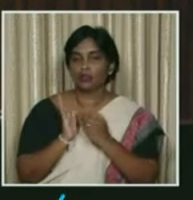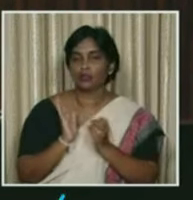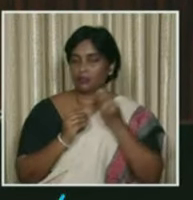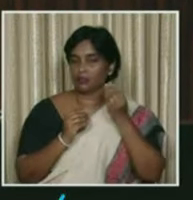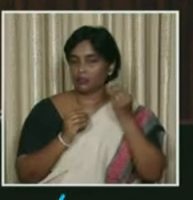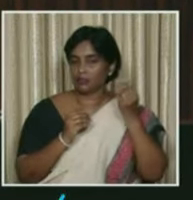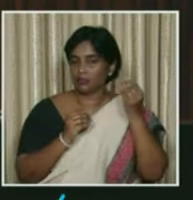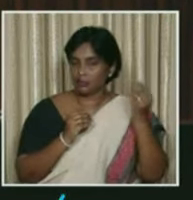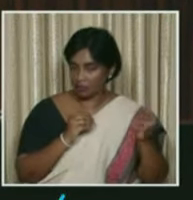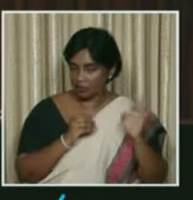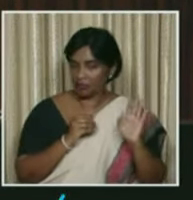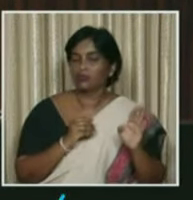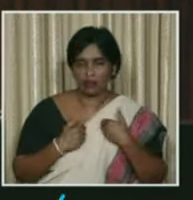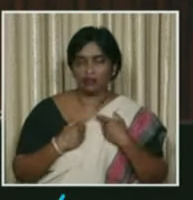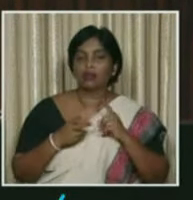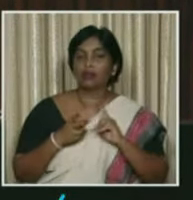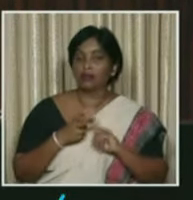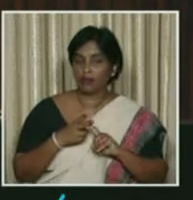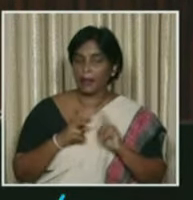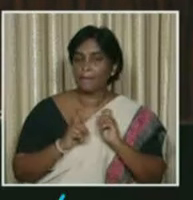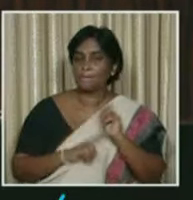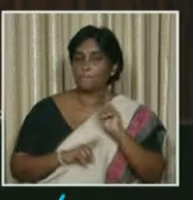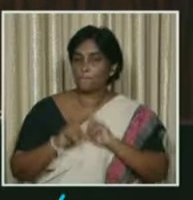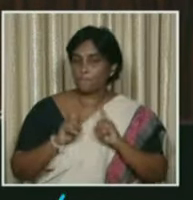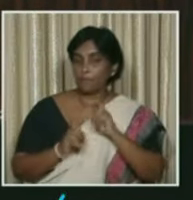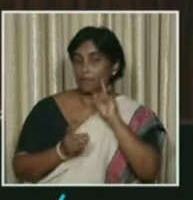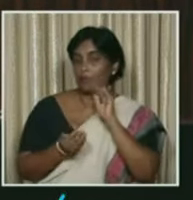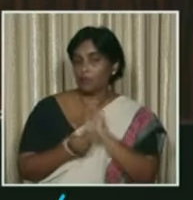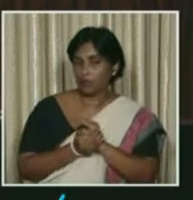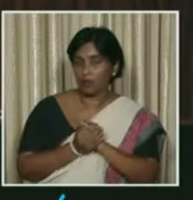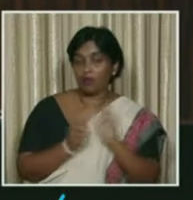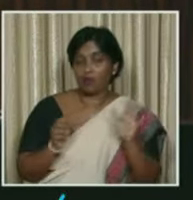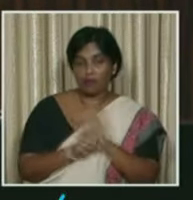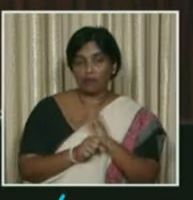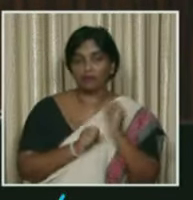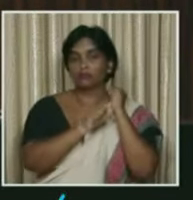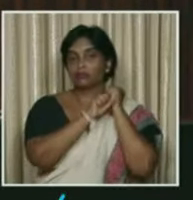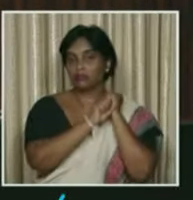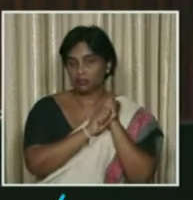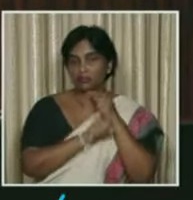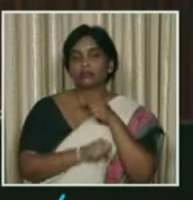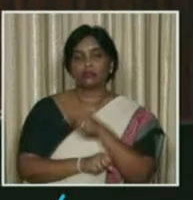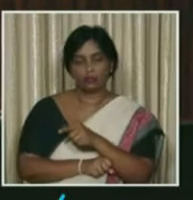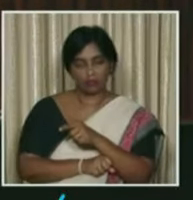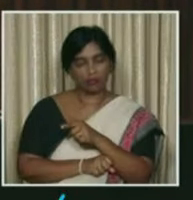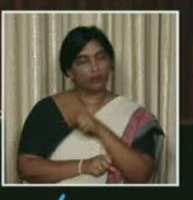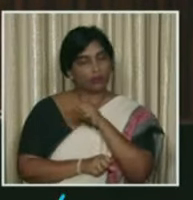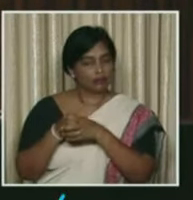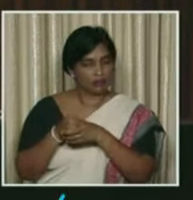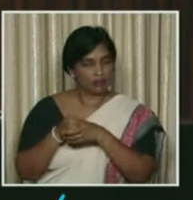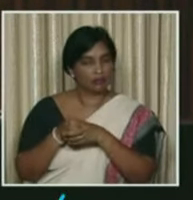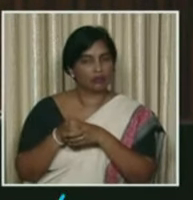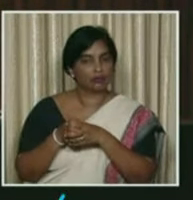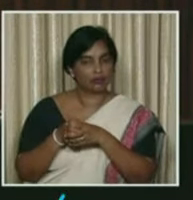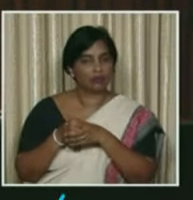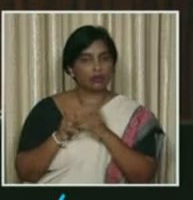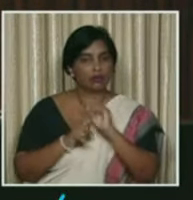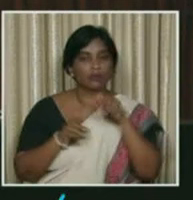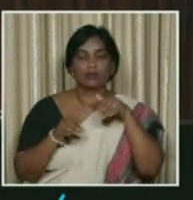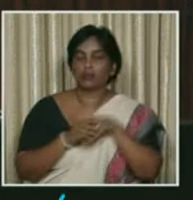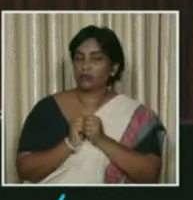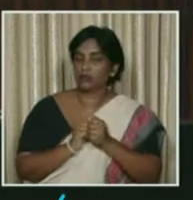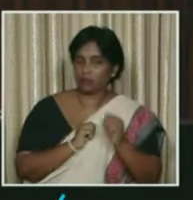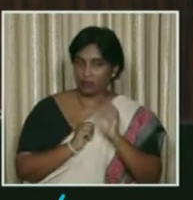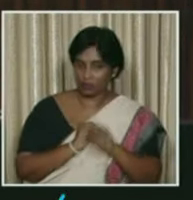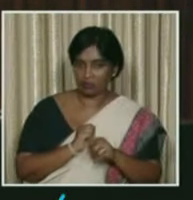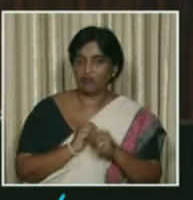යොමු කළ යුතු බව නියෝග කරමි. පාර්ලිමේන්තුවේ ආරක්ෂාව සම්පූර්ණයෙන්ම වේතරධාරී නිලධාරිතුමත් එතුමාගේ කාර්ය මණ්ඩලයත් මේ සභාව ඇතුළේ කෙරෙන